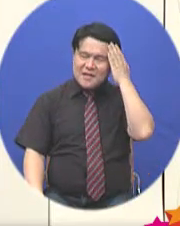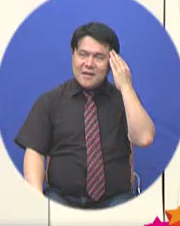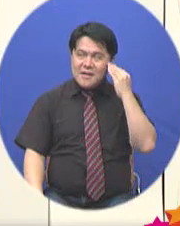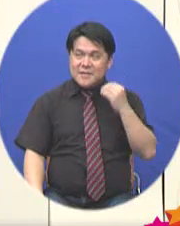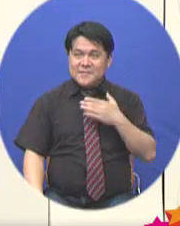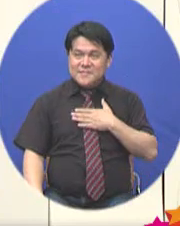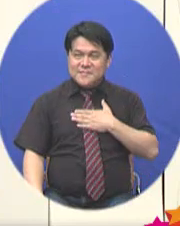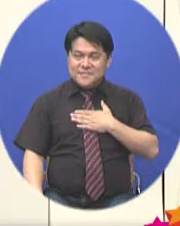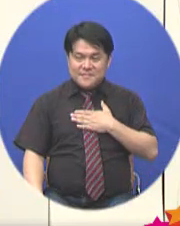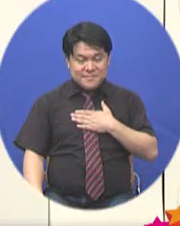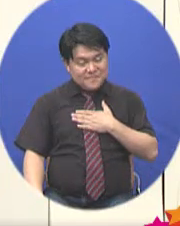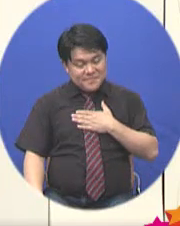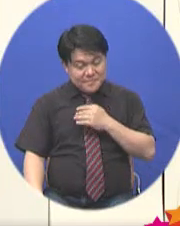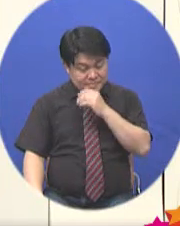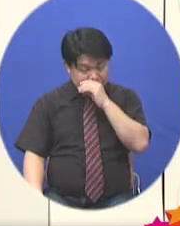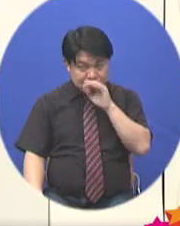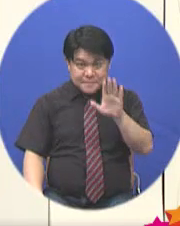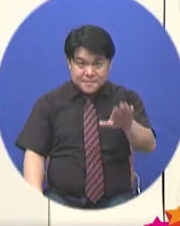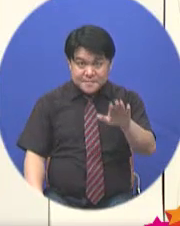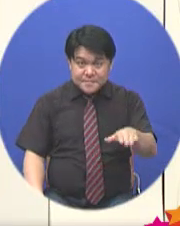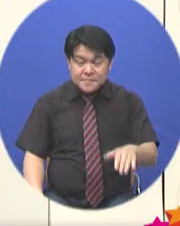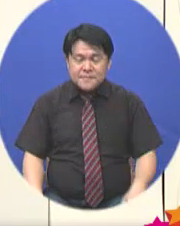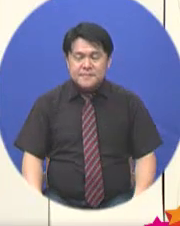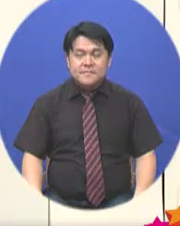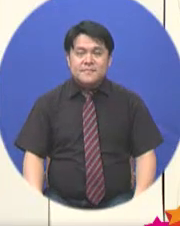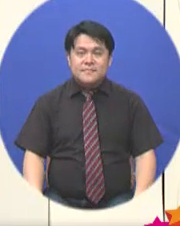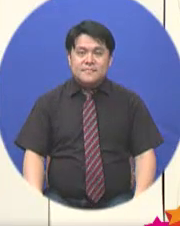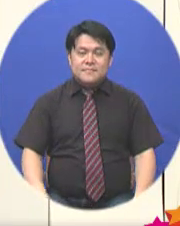없어. 여보세요? 네.